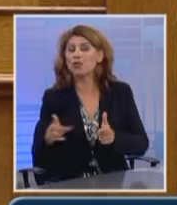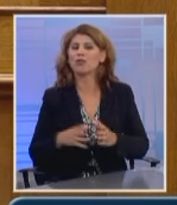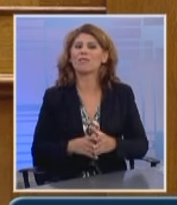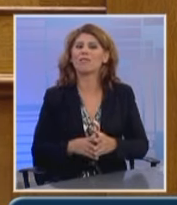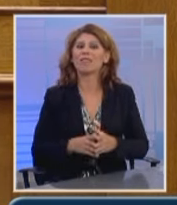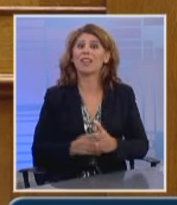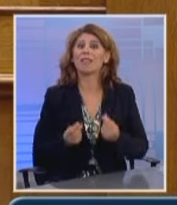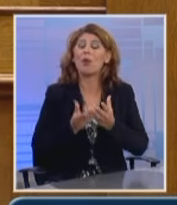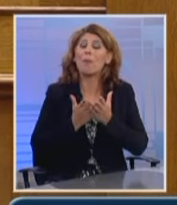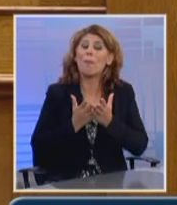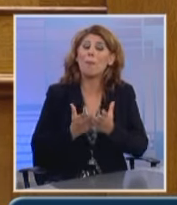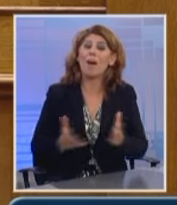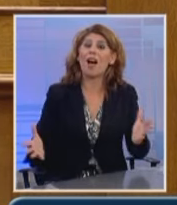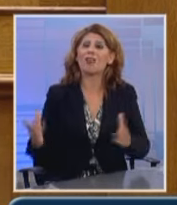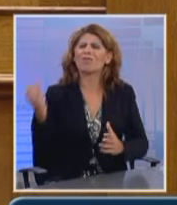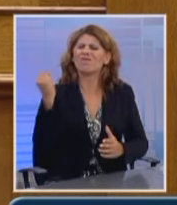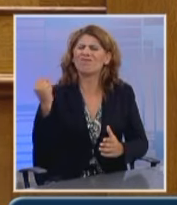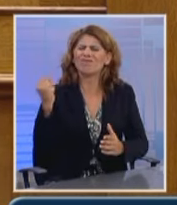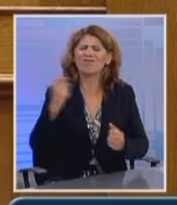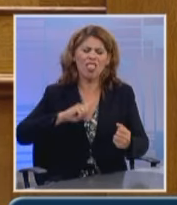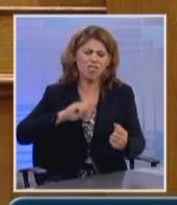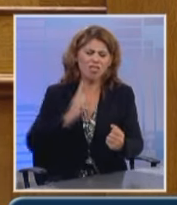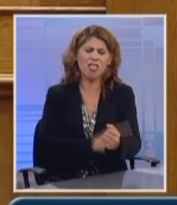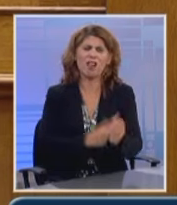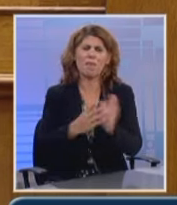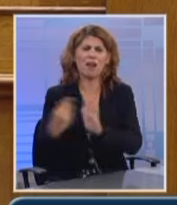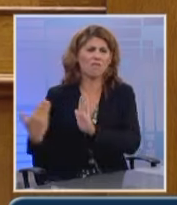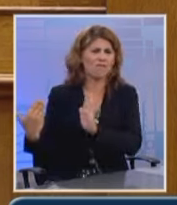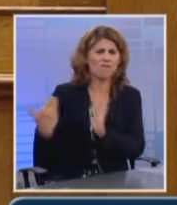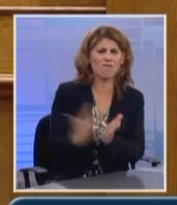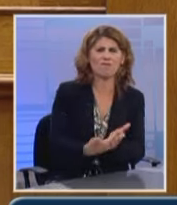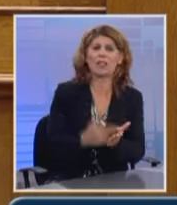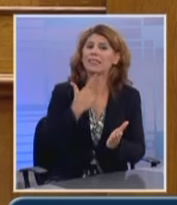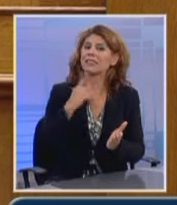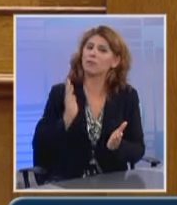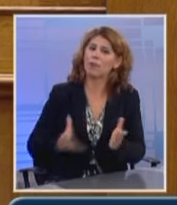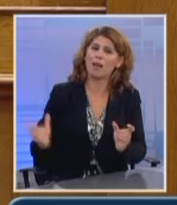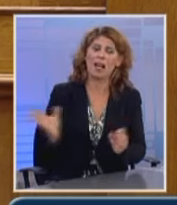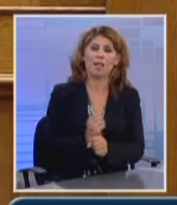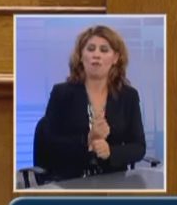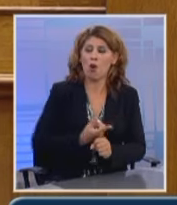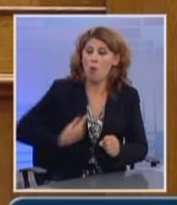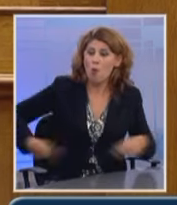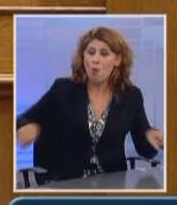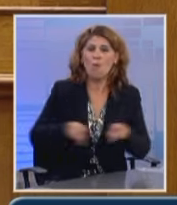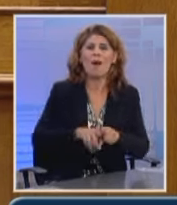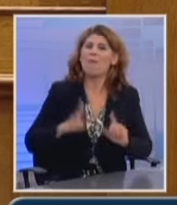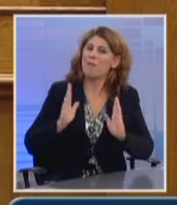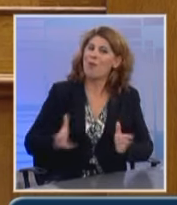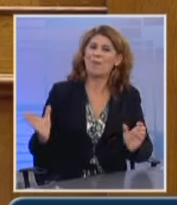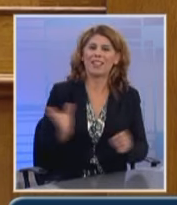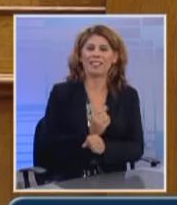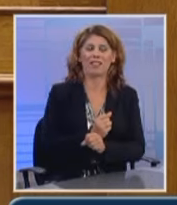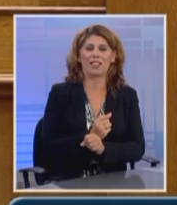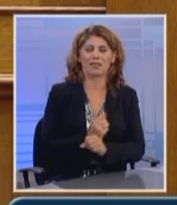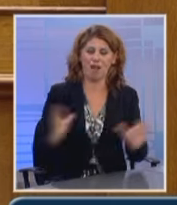είναι το πιο τρανό, το πιο δυνατό παράδειγμα του τι μπορούμε να πετύχουμε όλοι μαζί,